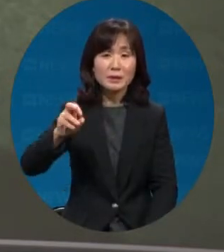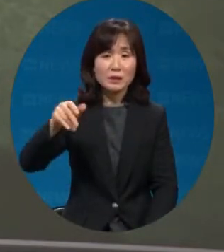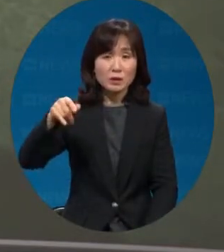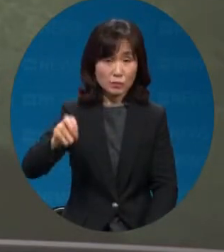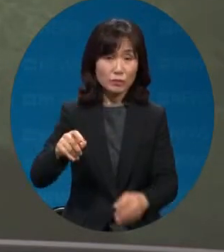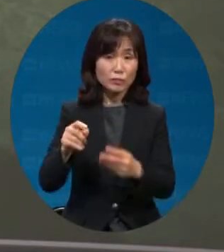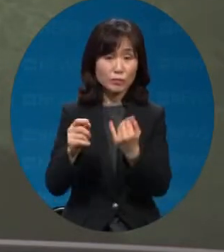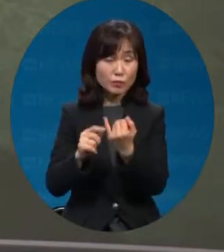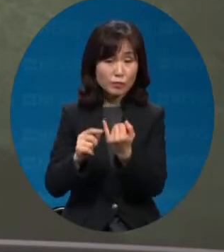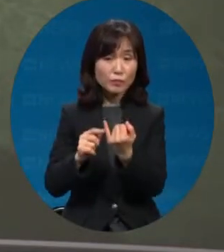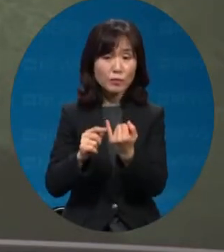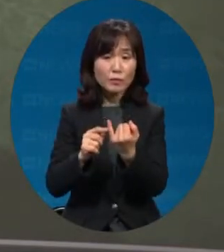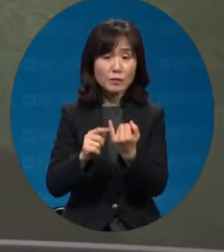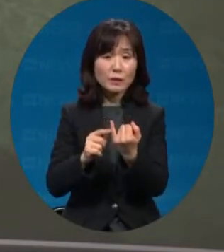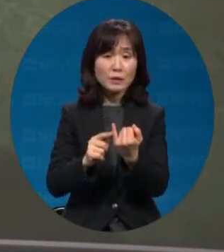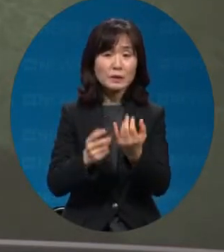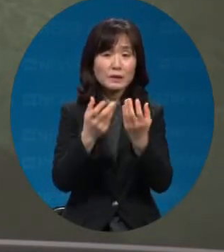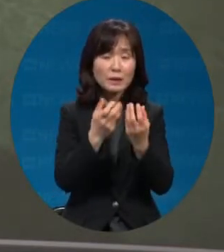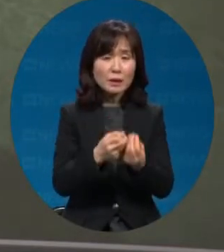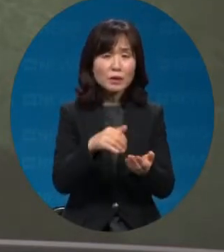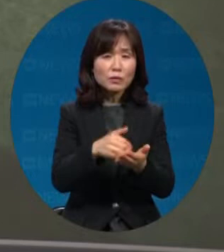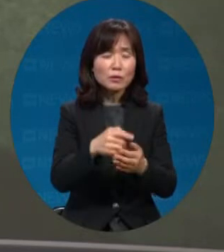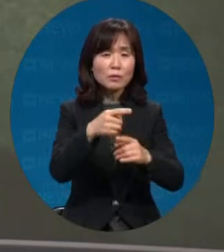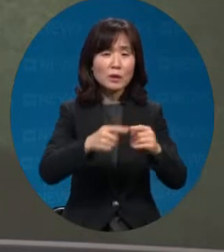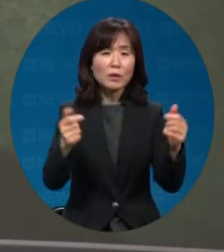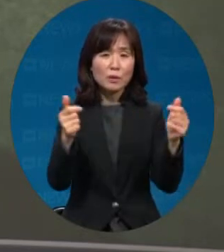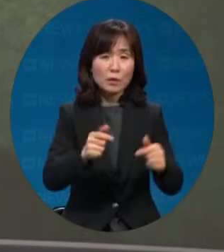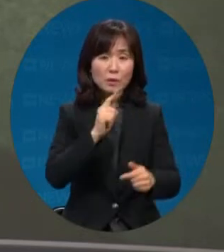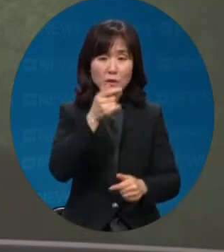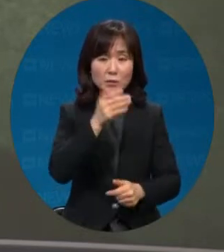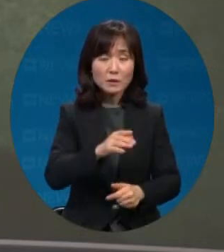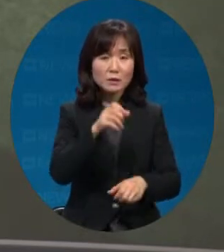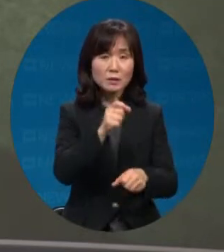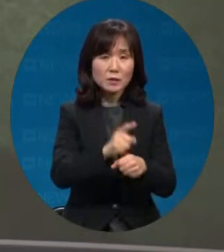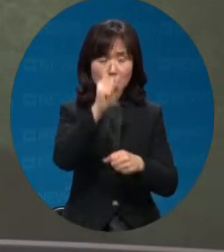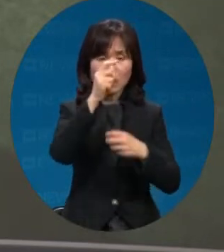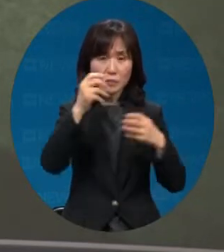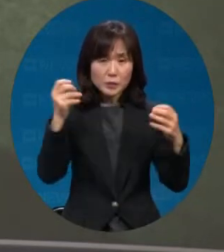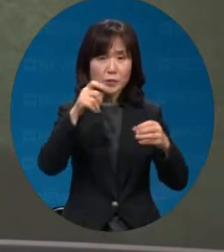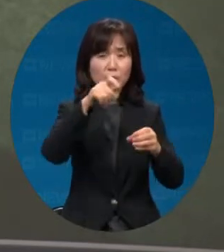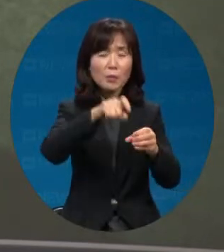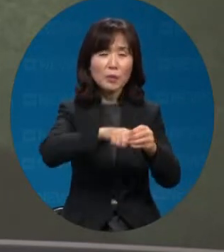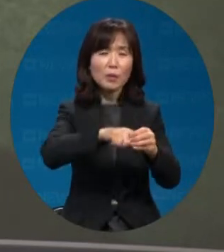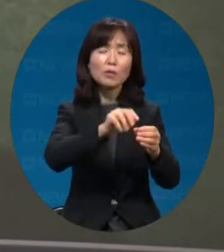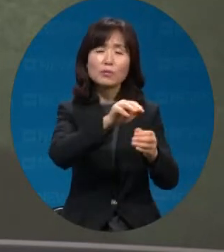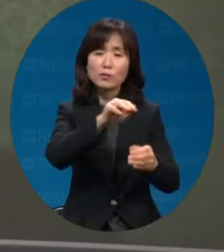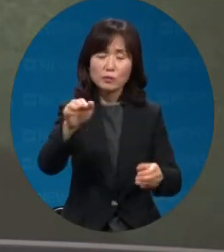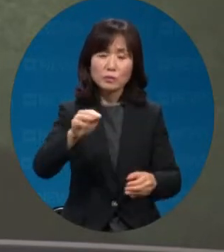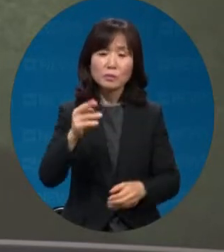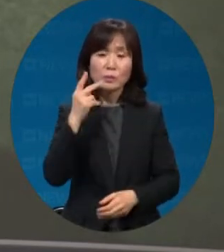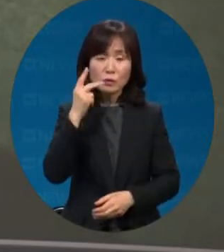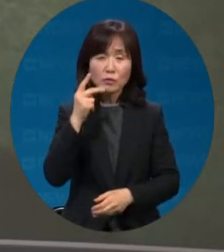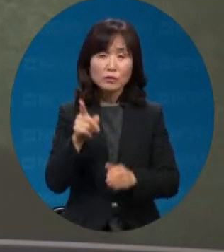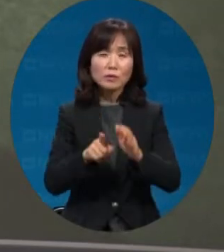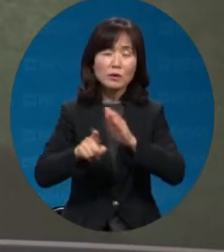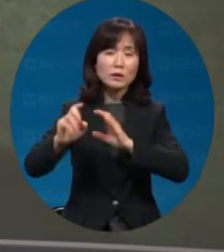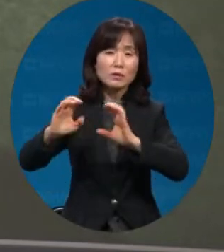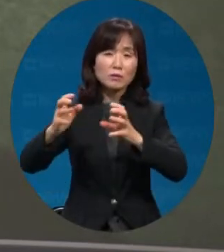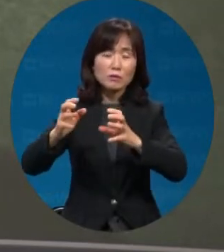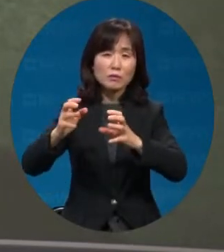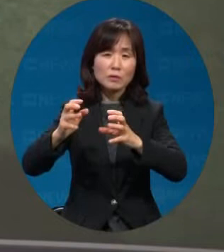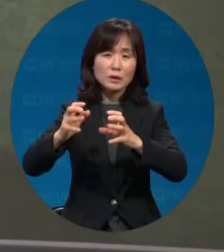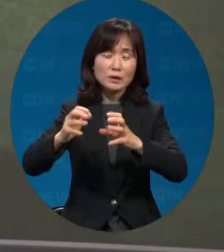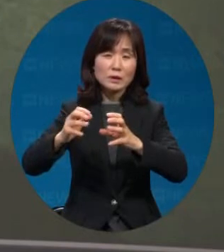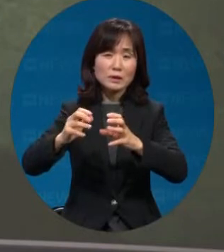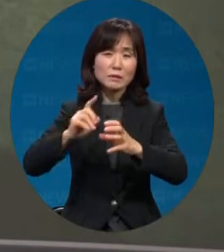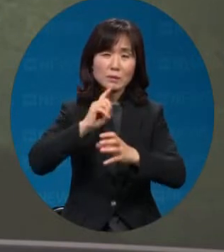사례 건수를 절반으로 줄이겠다고 말했지만 이미 정부가 내놓은 목표치인 데다 미국 등 선진국이 권장하는 적정